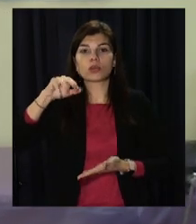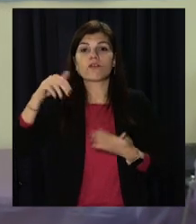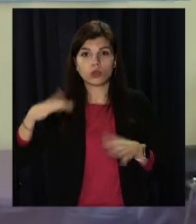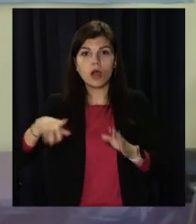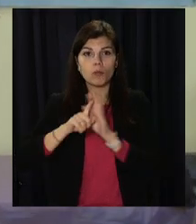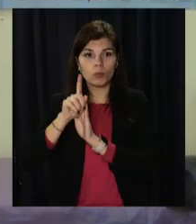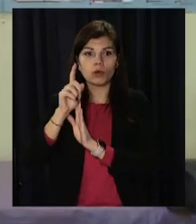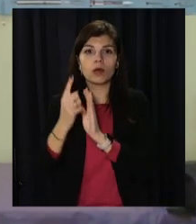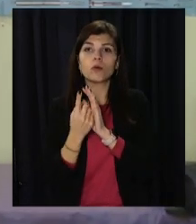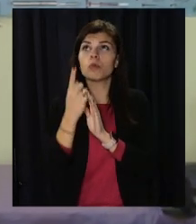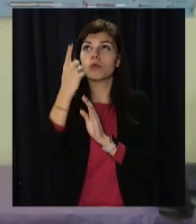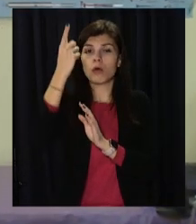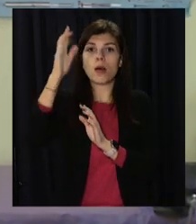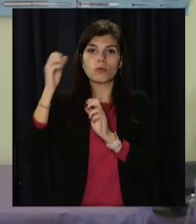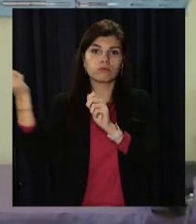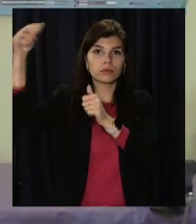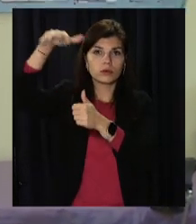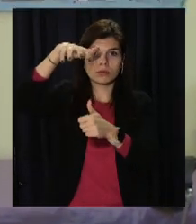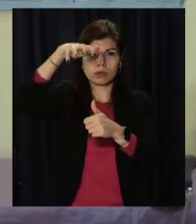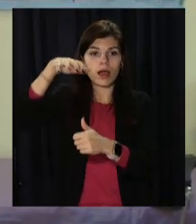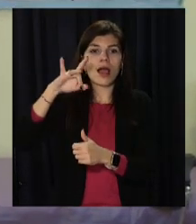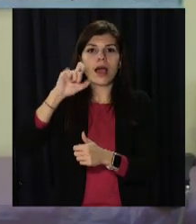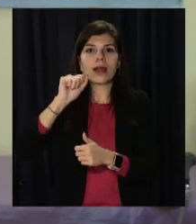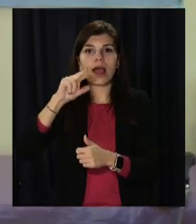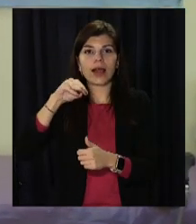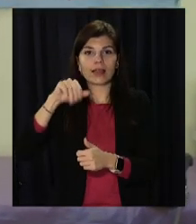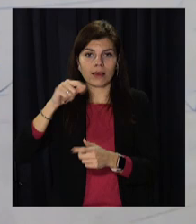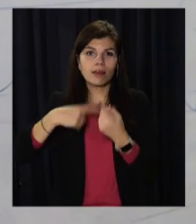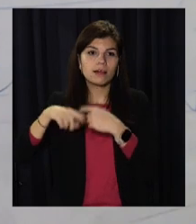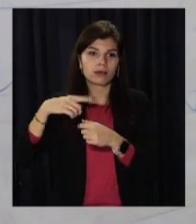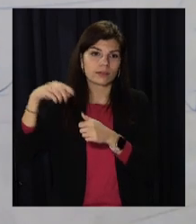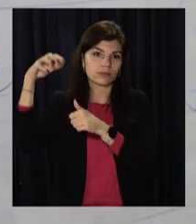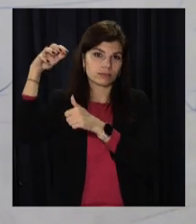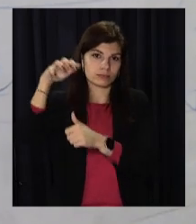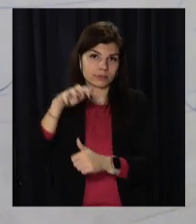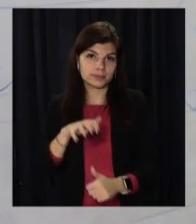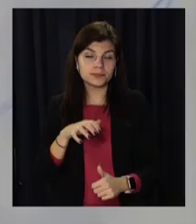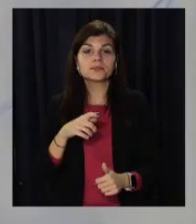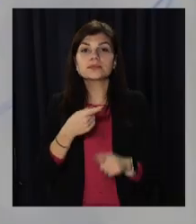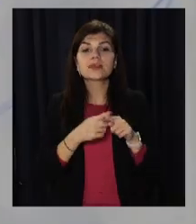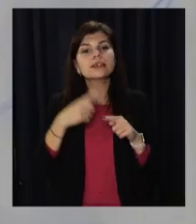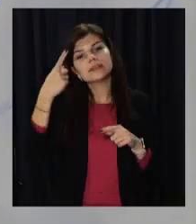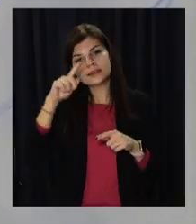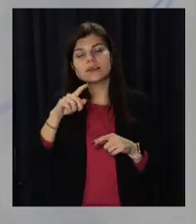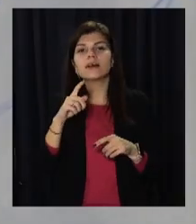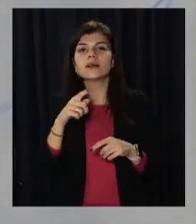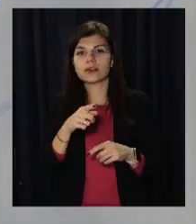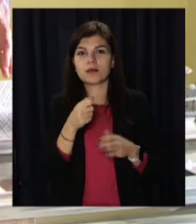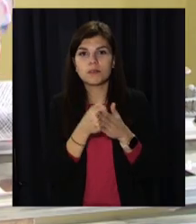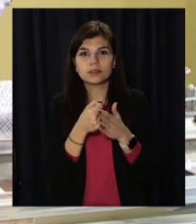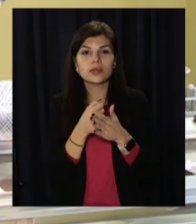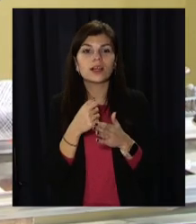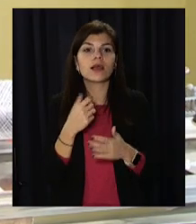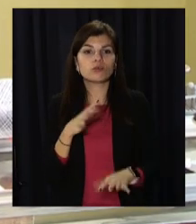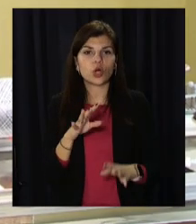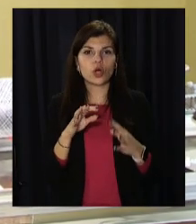отсек, выбрасывается парашют, и ракета аккуратненько приземляется. Проєкт «Студентська ракета» на базі вишу існує вже